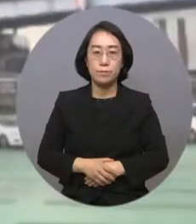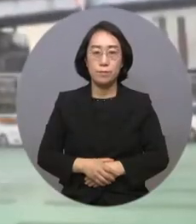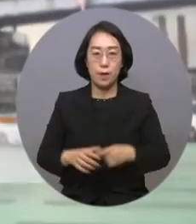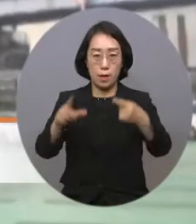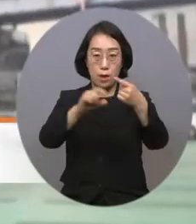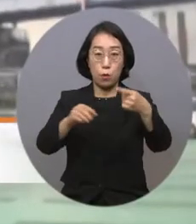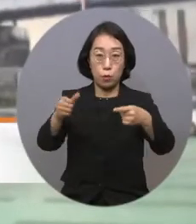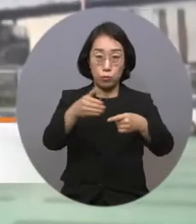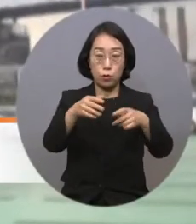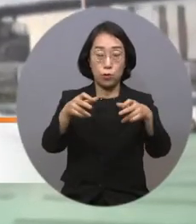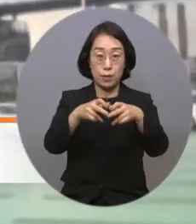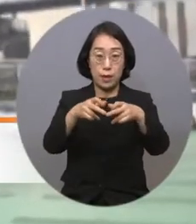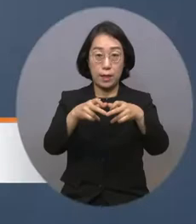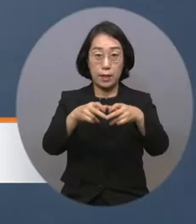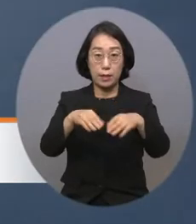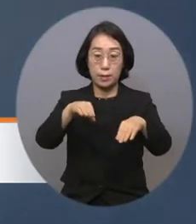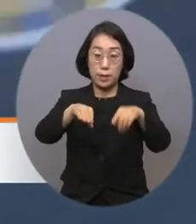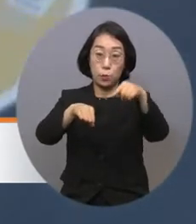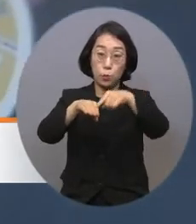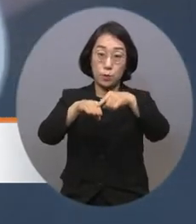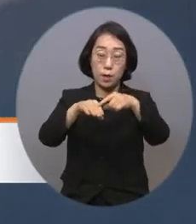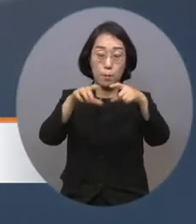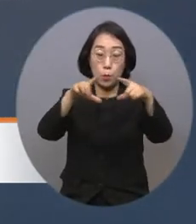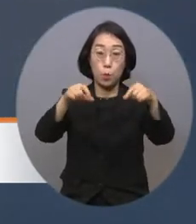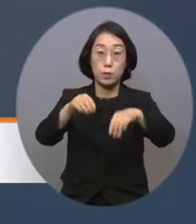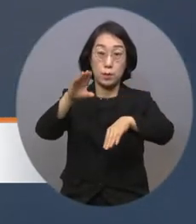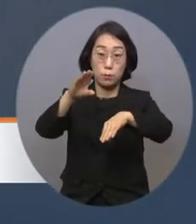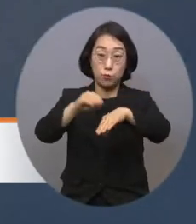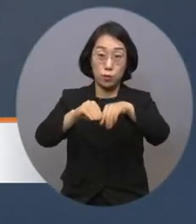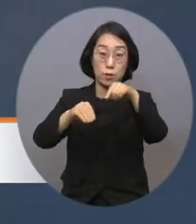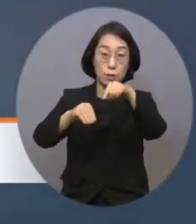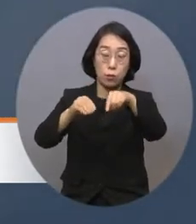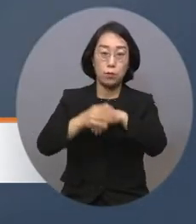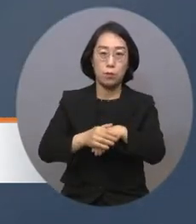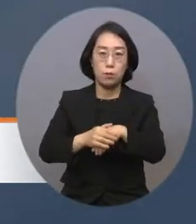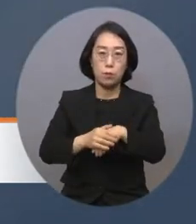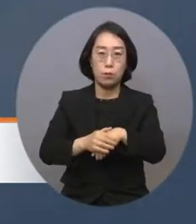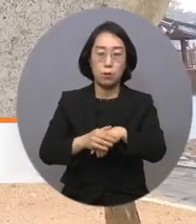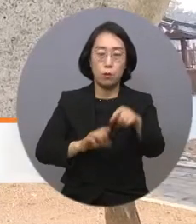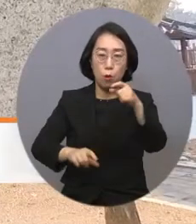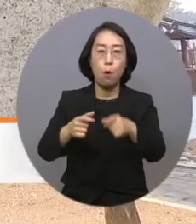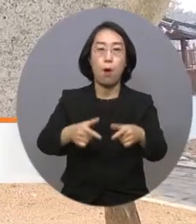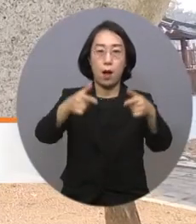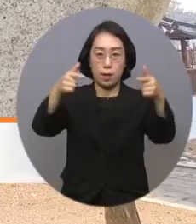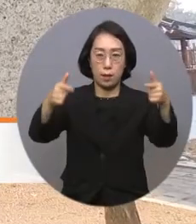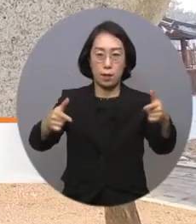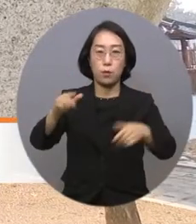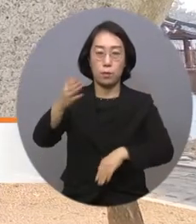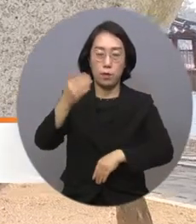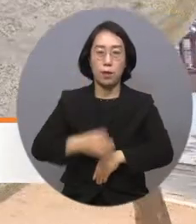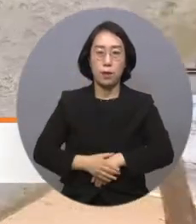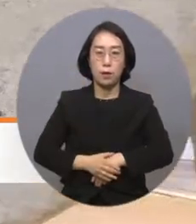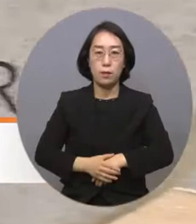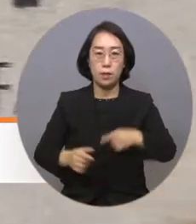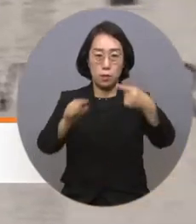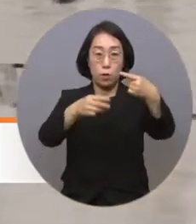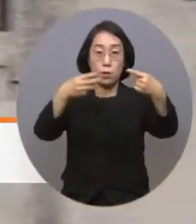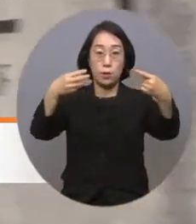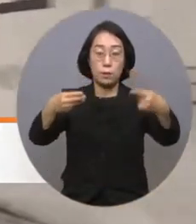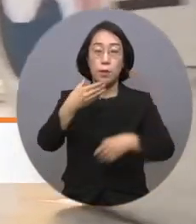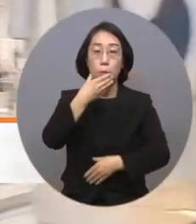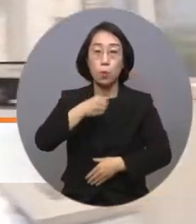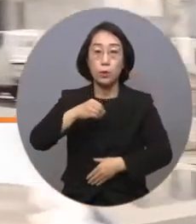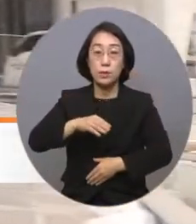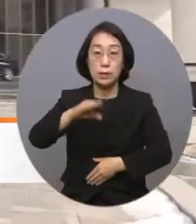이달부터 장애인 자동차 표지 반납처가 시청 등 차량 등록 부서까지 확대됩니다. 지난 3일 보건복지부는